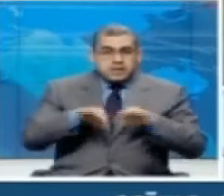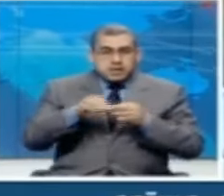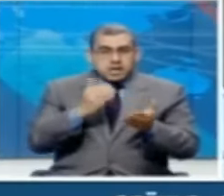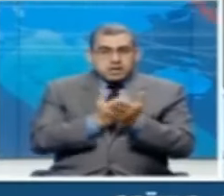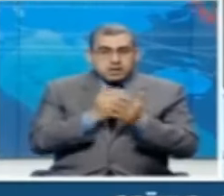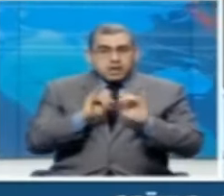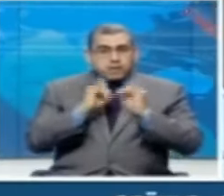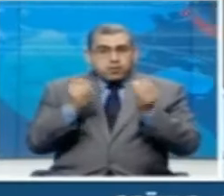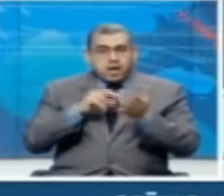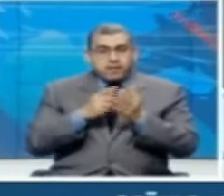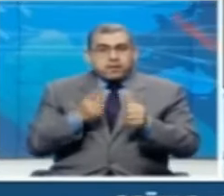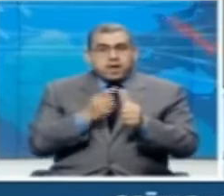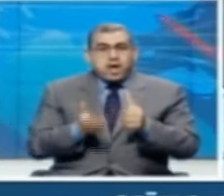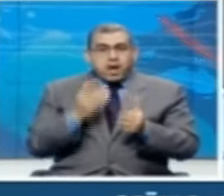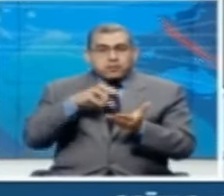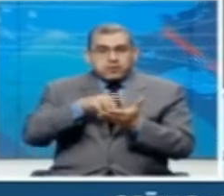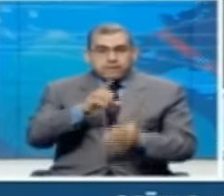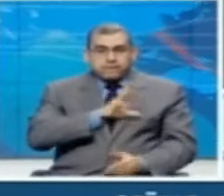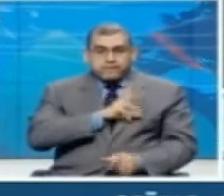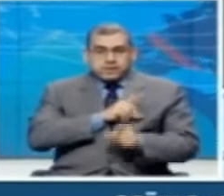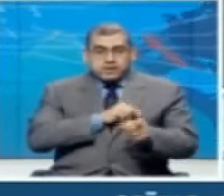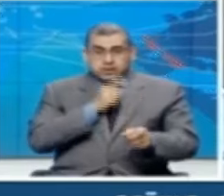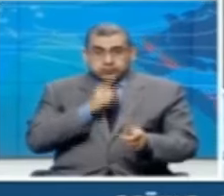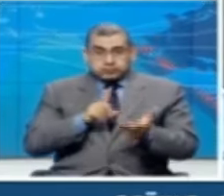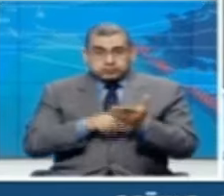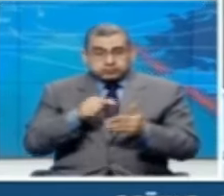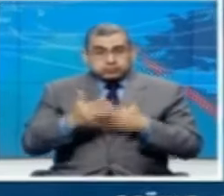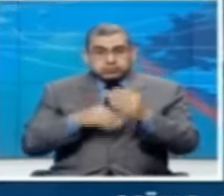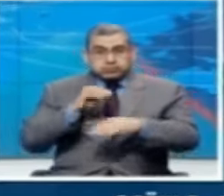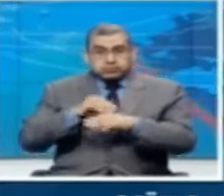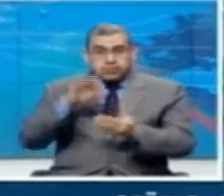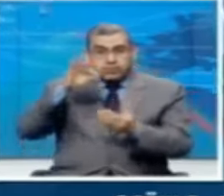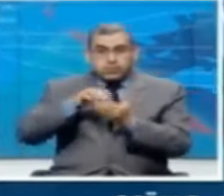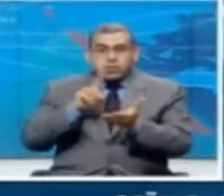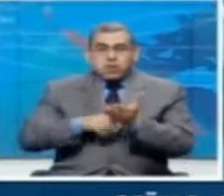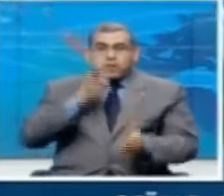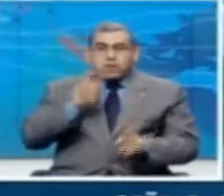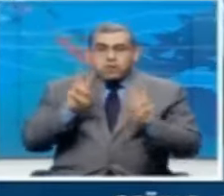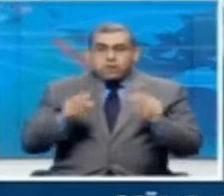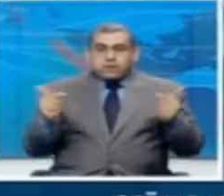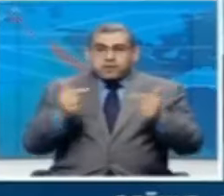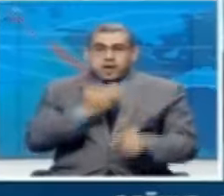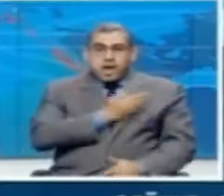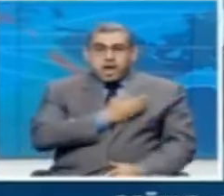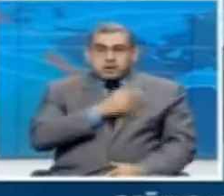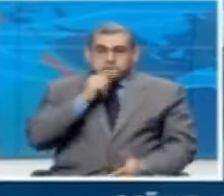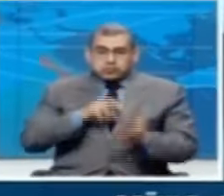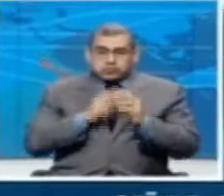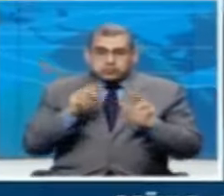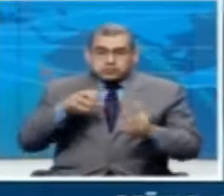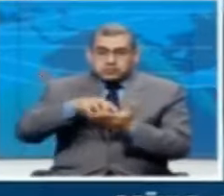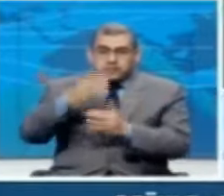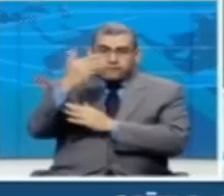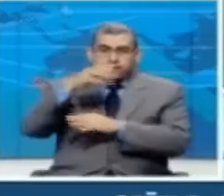والاجتماعية وخاصة القضية الفلسطينية، حيث طالبت موريتانيا بضرورة وقف إطلاق النار وإقامة الدولة